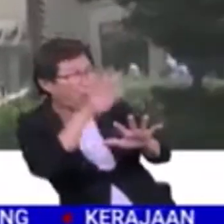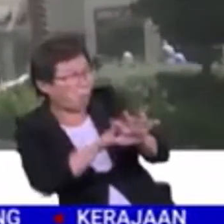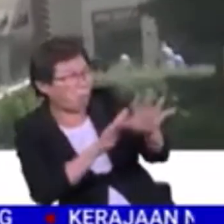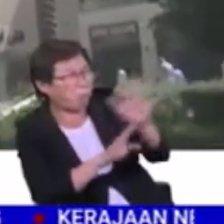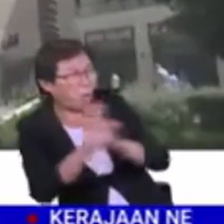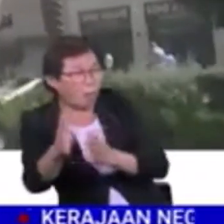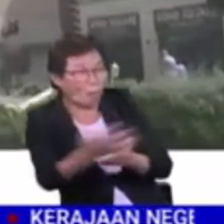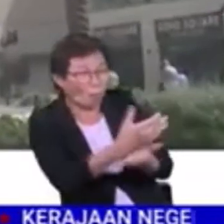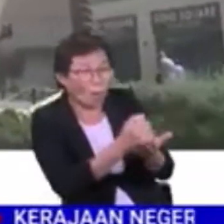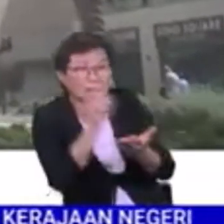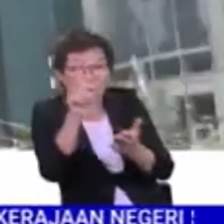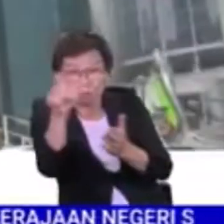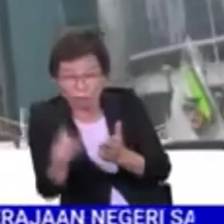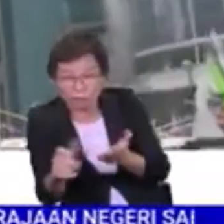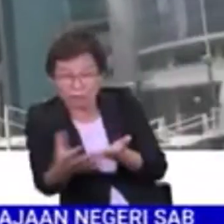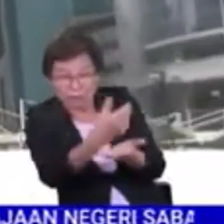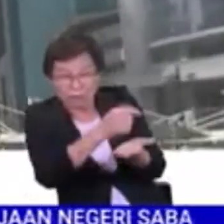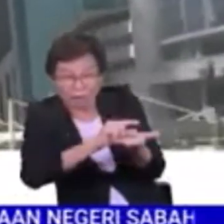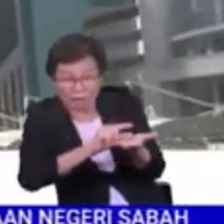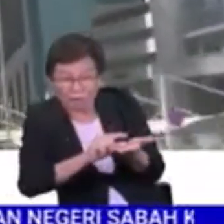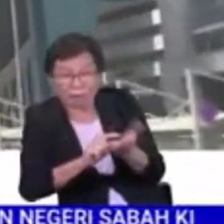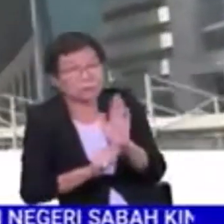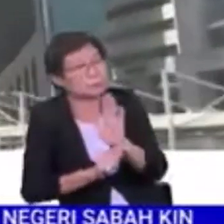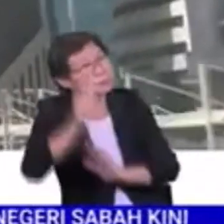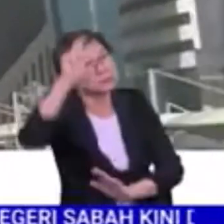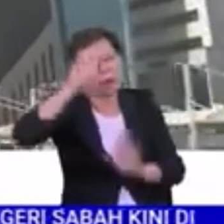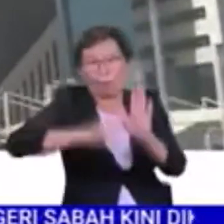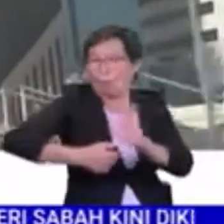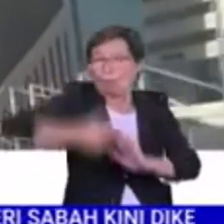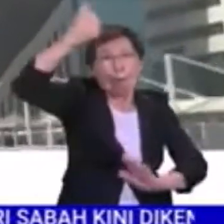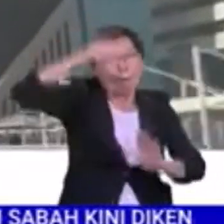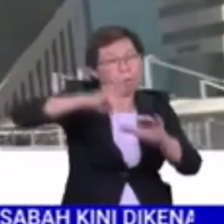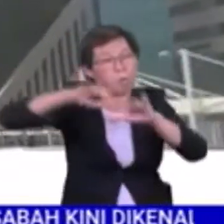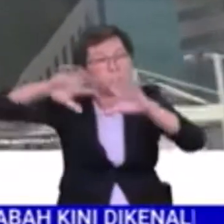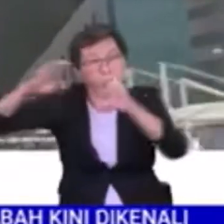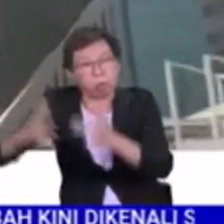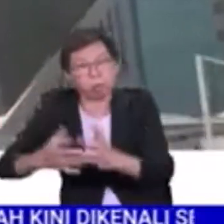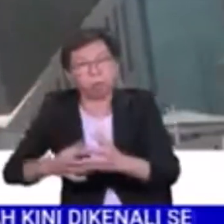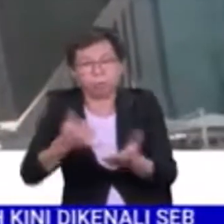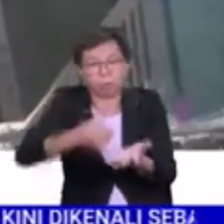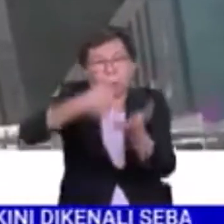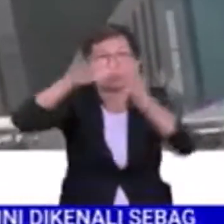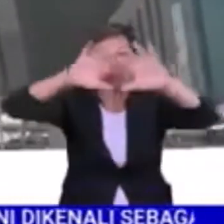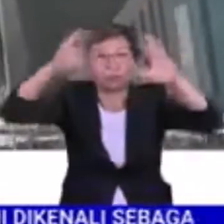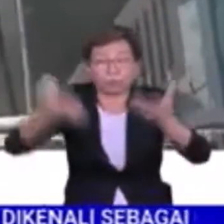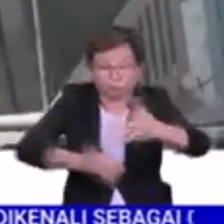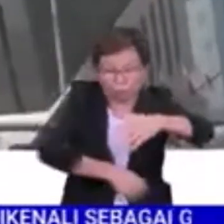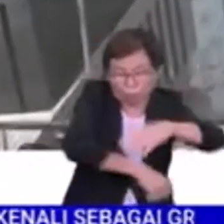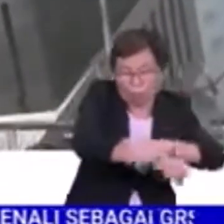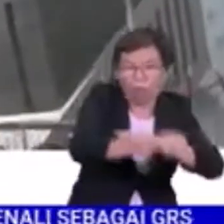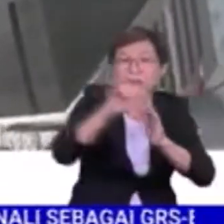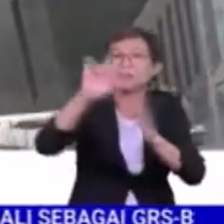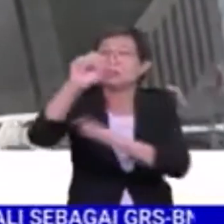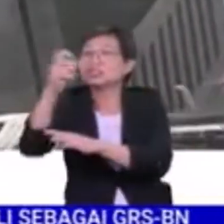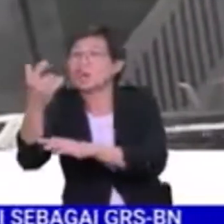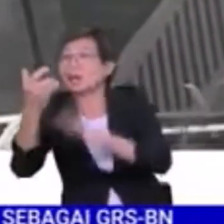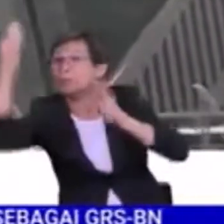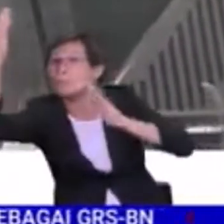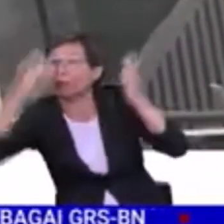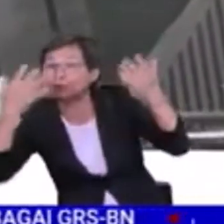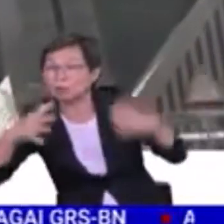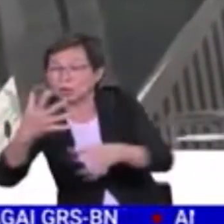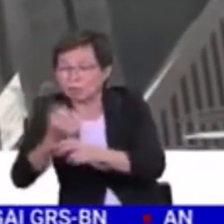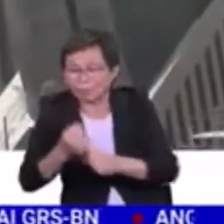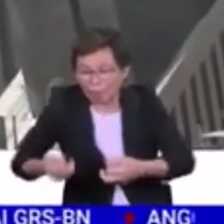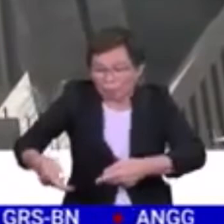pendapatan per kapitanya antara tertinggi di dunia. Sepenuh Piala Dunia juga, terdapat sebuah syarikat Malaysia yang sudah